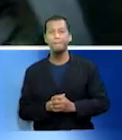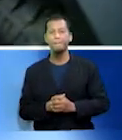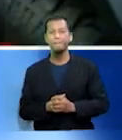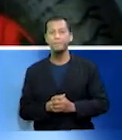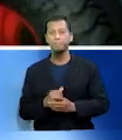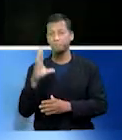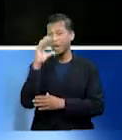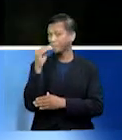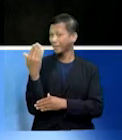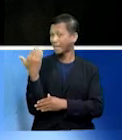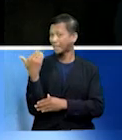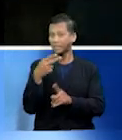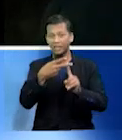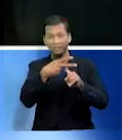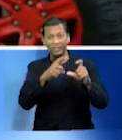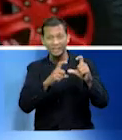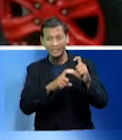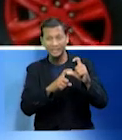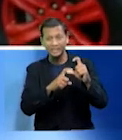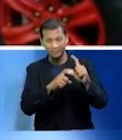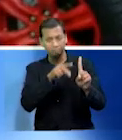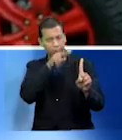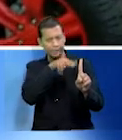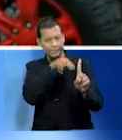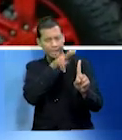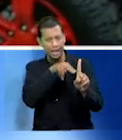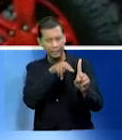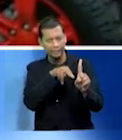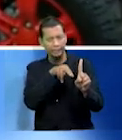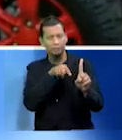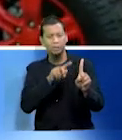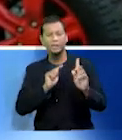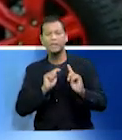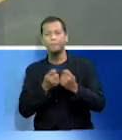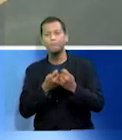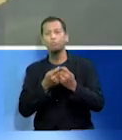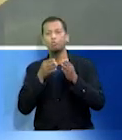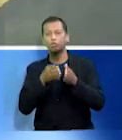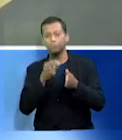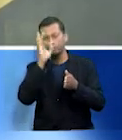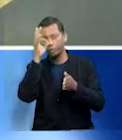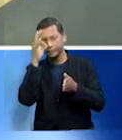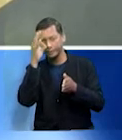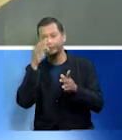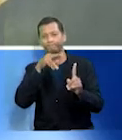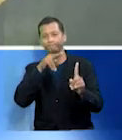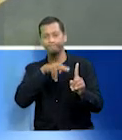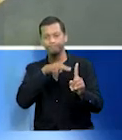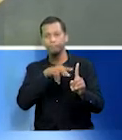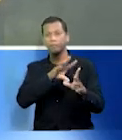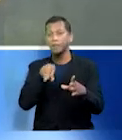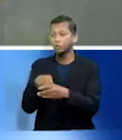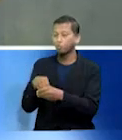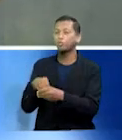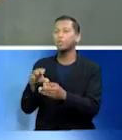Verdi Sambo ini menjalani proses pemeriksaan dari tim Inspektorat Khusus Polri ataupun dari tim Irsus. Dan hal ini